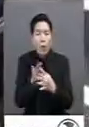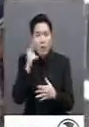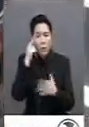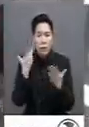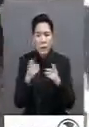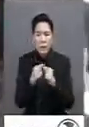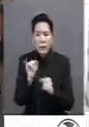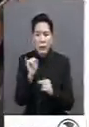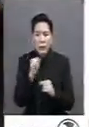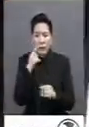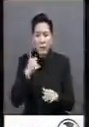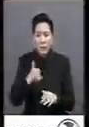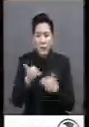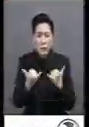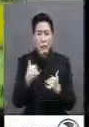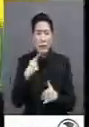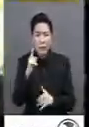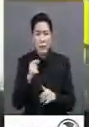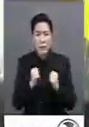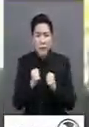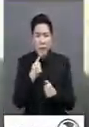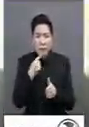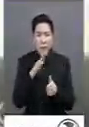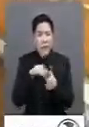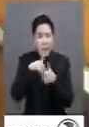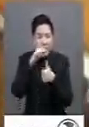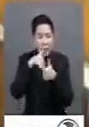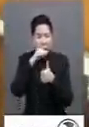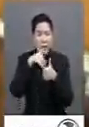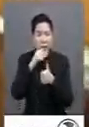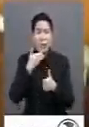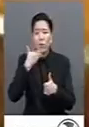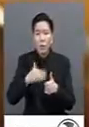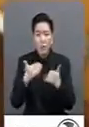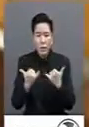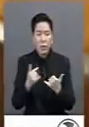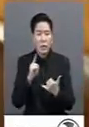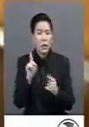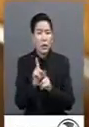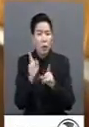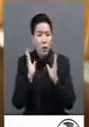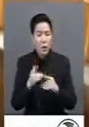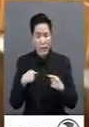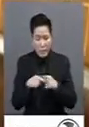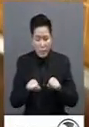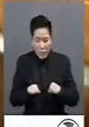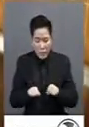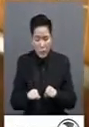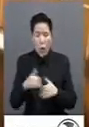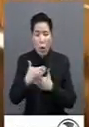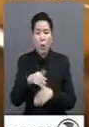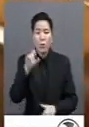กิดเรื่องไม่ดีกับเจ้าของจึงมีตัวหนึ่งพยายามเลียบริเวณใบหน้าของเขาตลอดเวลาและเมื่อเจ้าหน้าที่เข็นคนเจ็บเข้าไปยังห้องฉุ